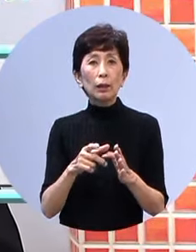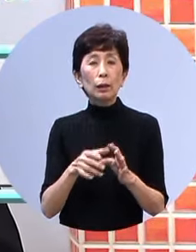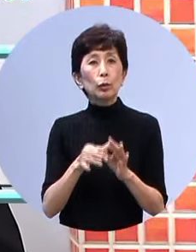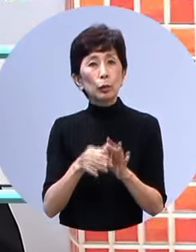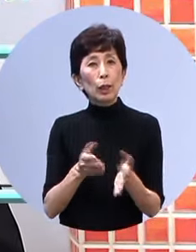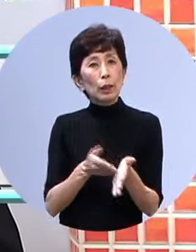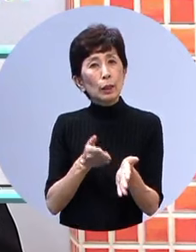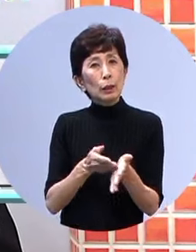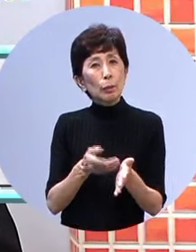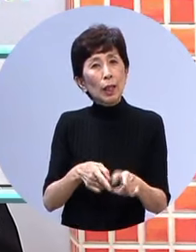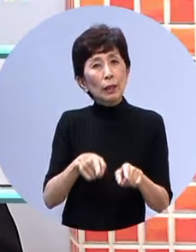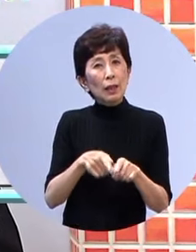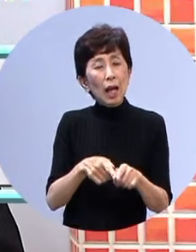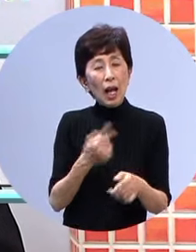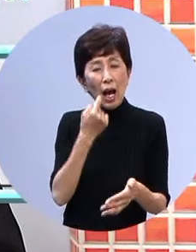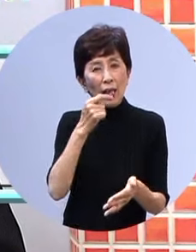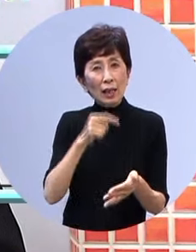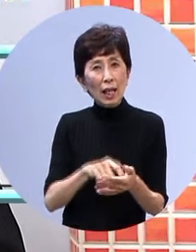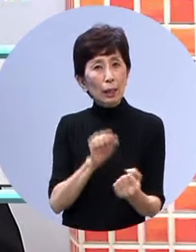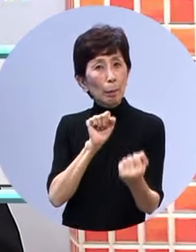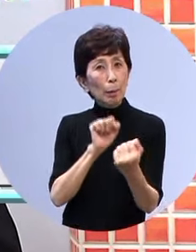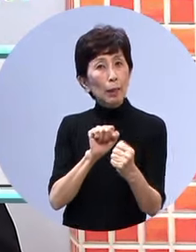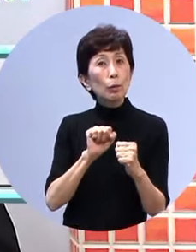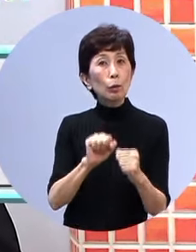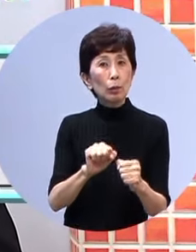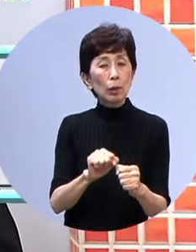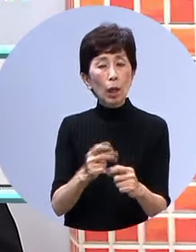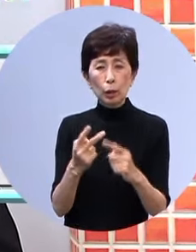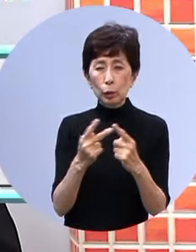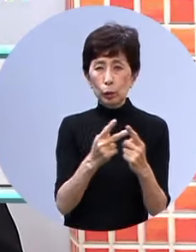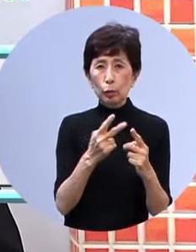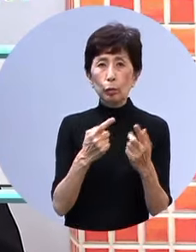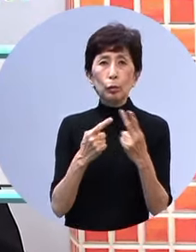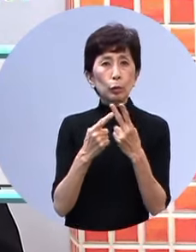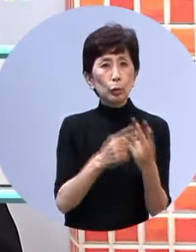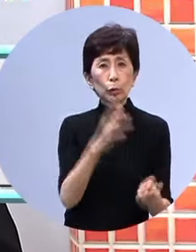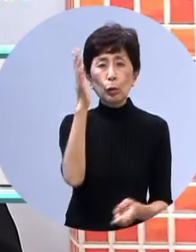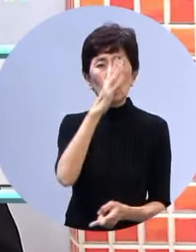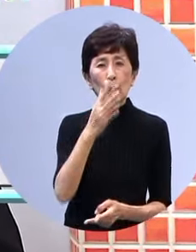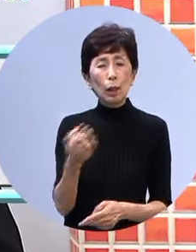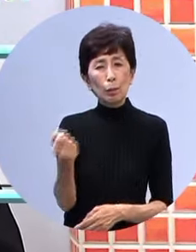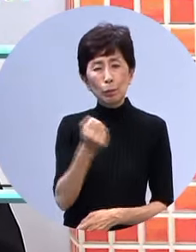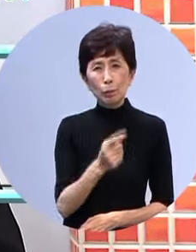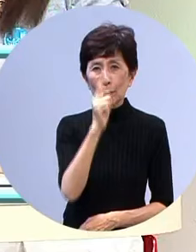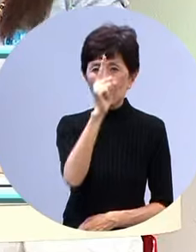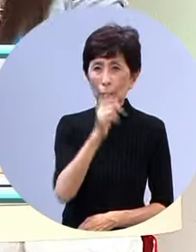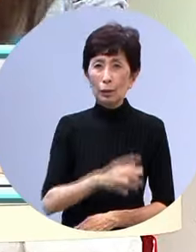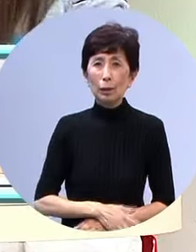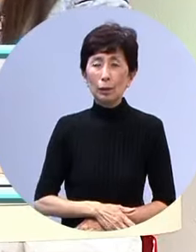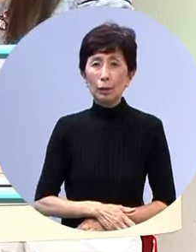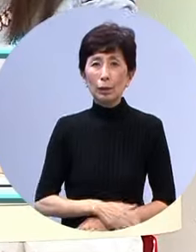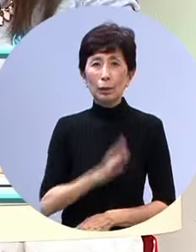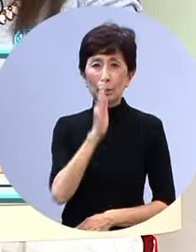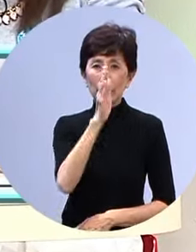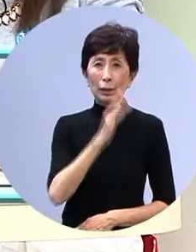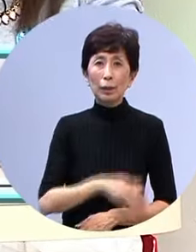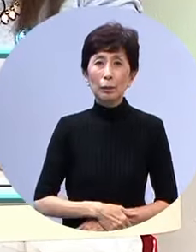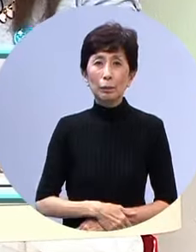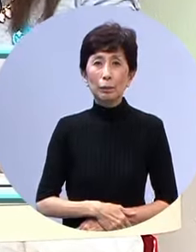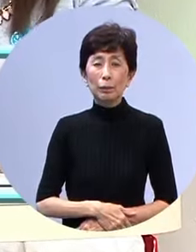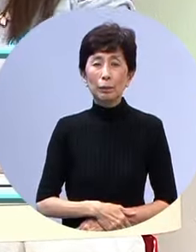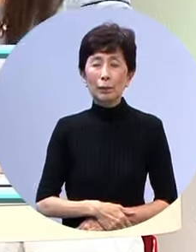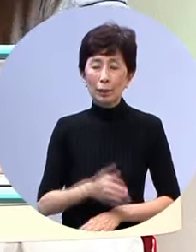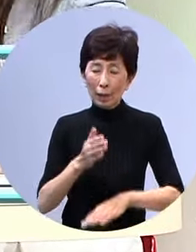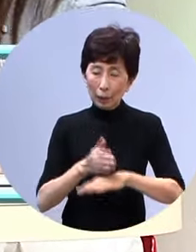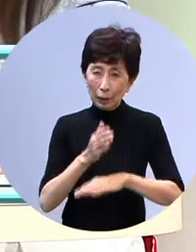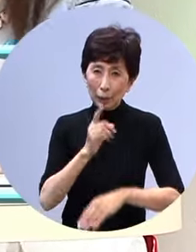しながら簡単に面接を行いますので、郵送ではなく必ずご持参いただくようにお願いします。 わかりました。前田さん、今日は